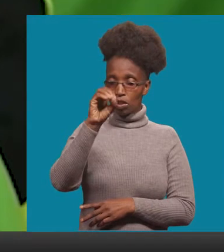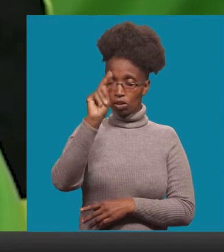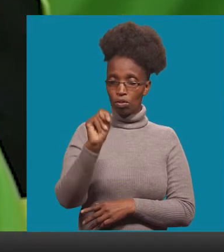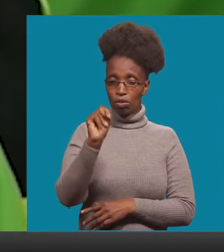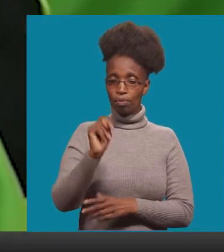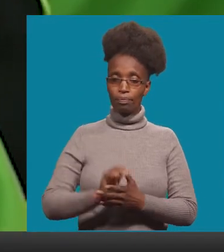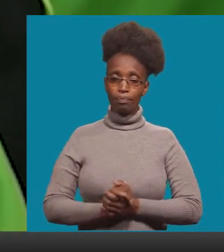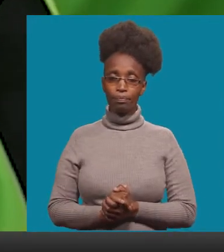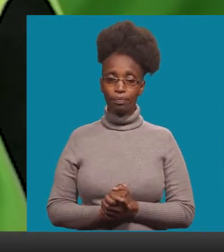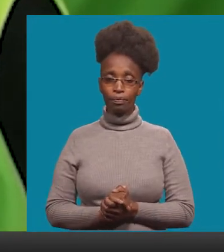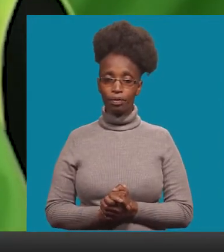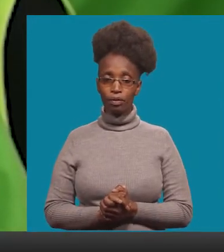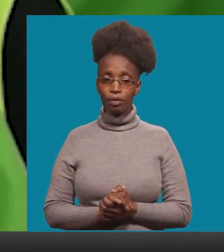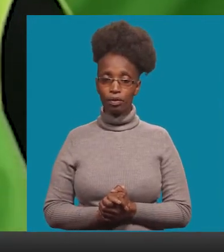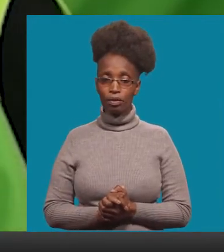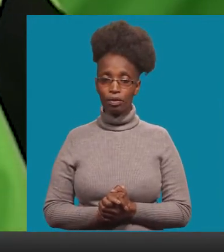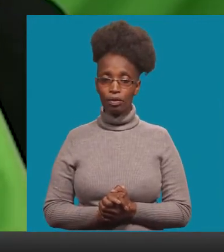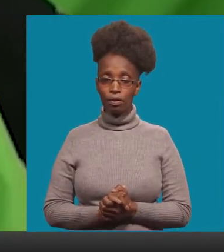Katana Aisha Jumwa Karisa,